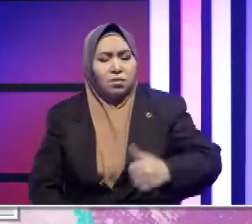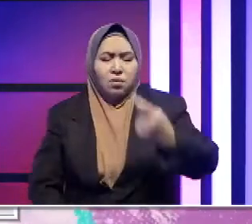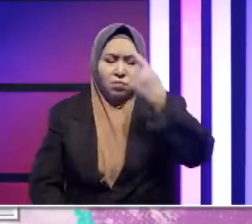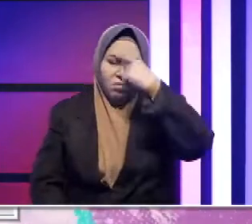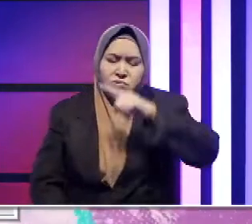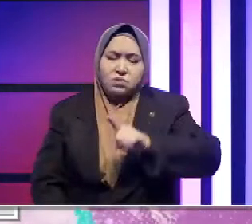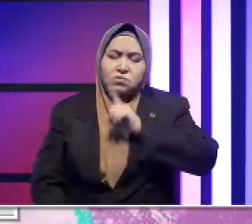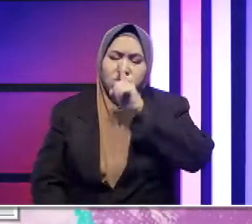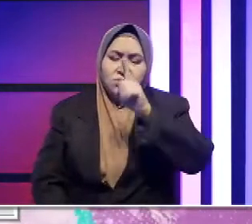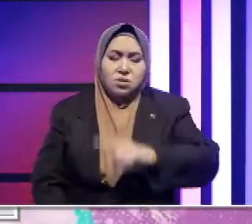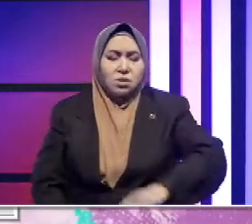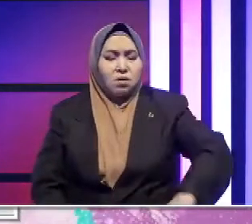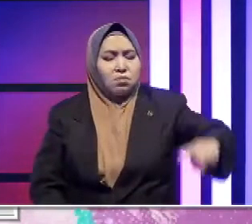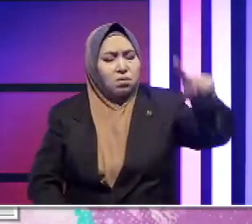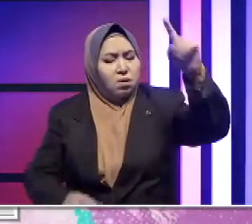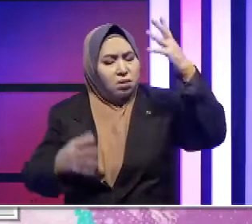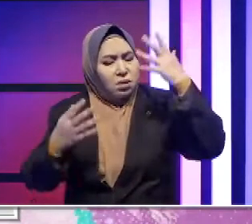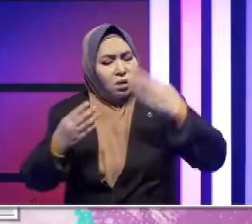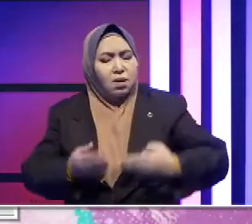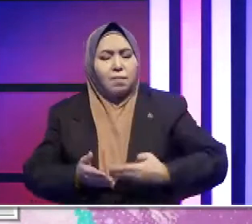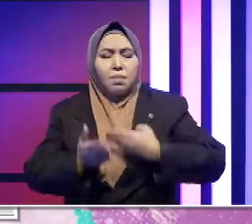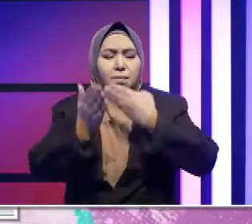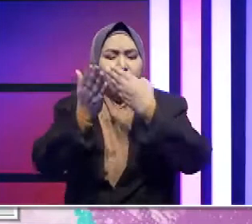ولقد ضربنا